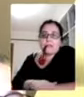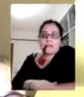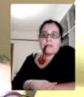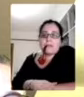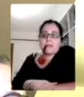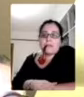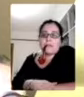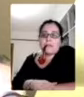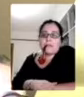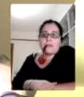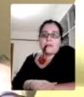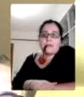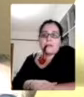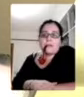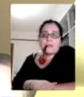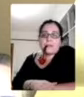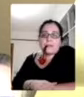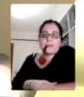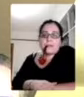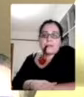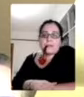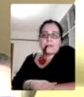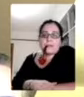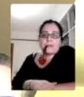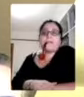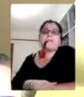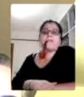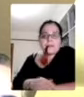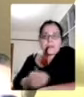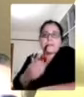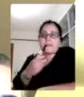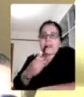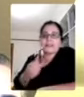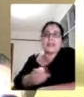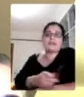konuşuruz yine. Hı. Teşekkür ederim geldiğiniz için.